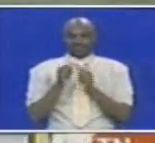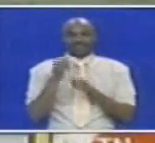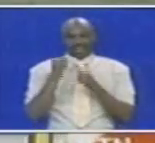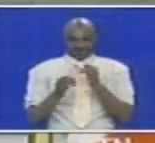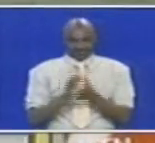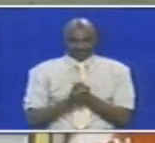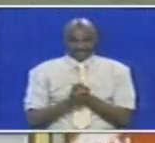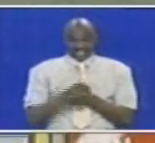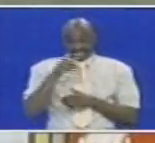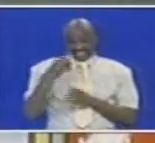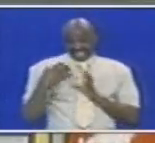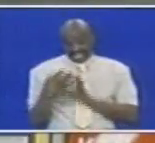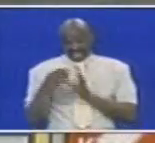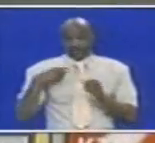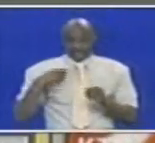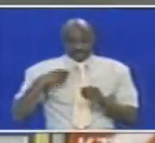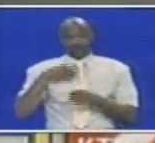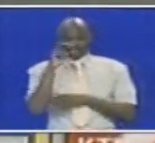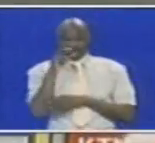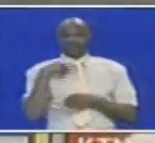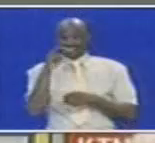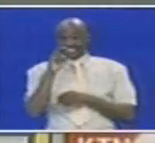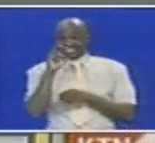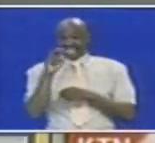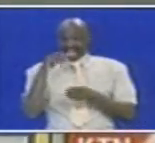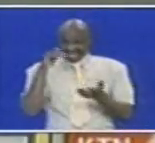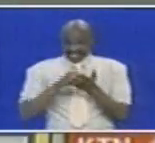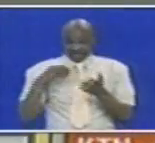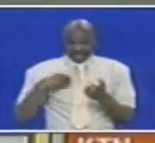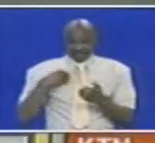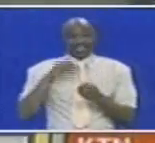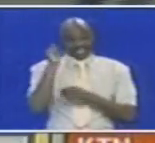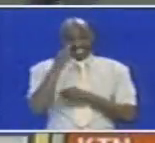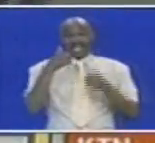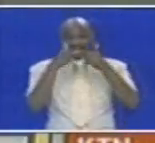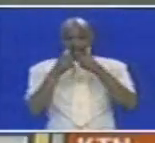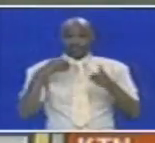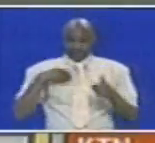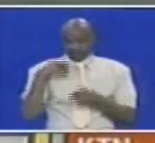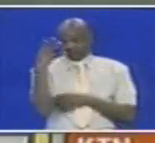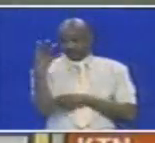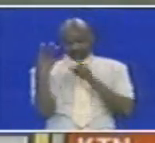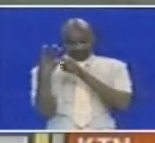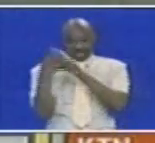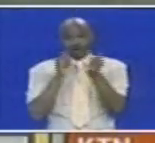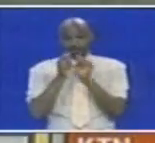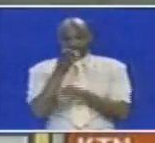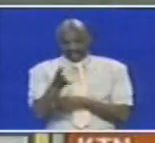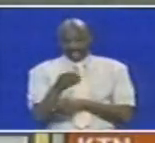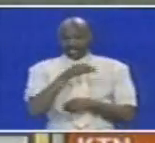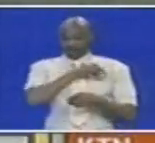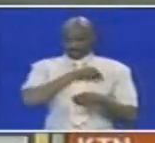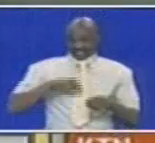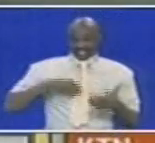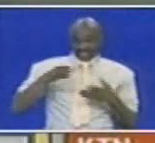Penzi wa raga humu nchini watashuhudia kwa mara nyingine tena tiketi finali ya Kenya Cup ikisakwa na vigogo wanne. Lunch Bar Queens watajaribu